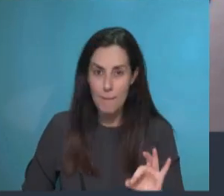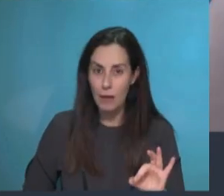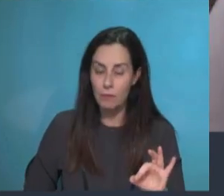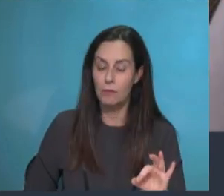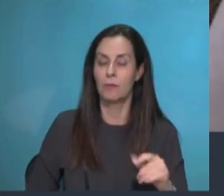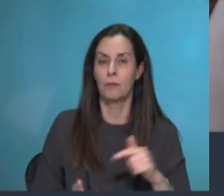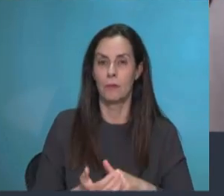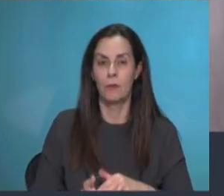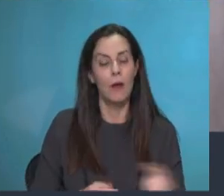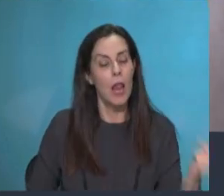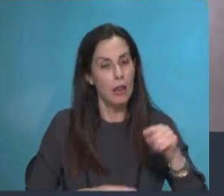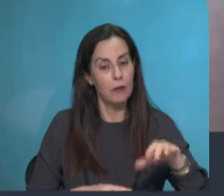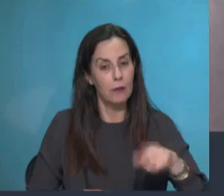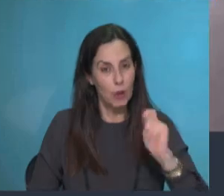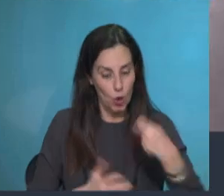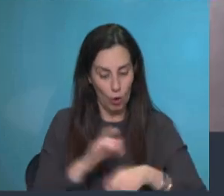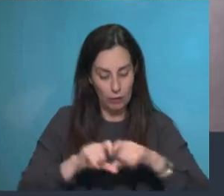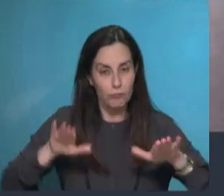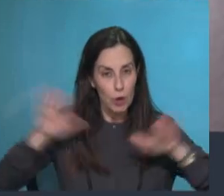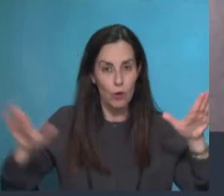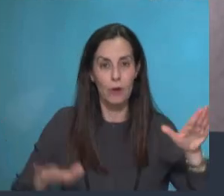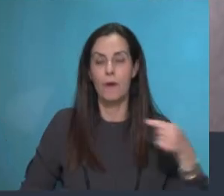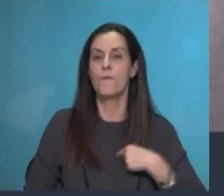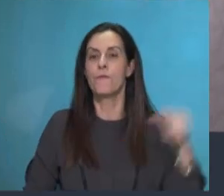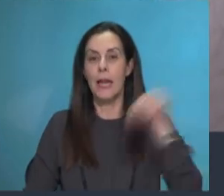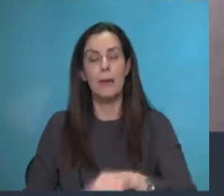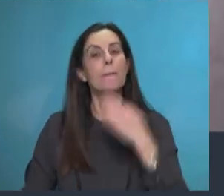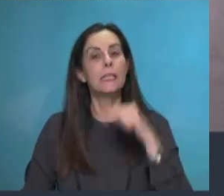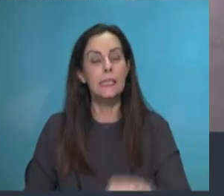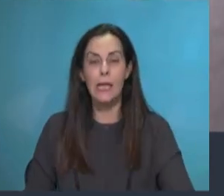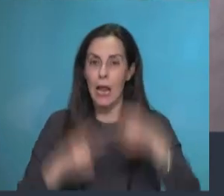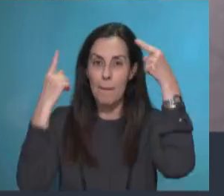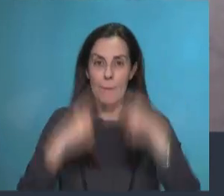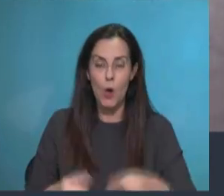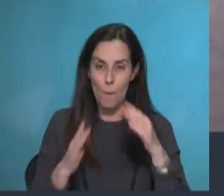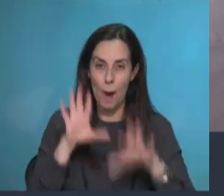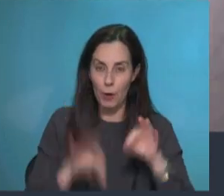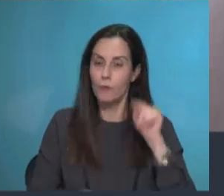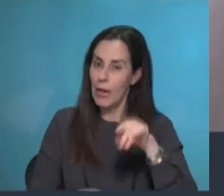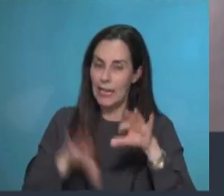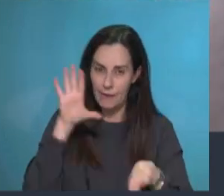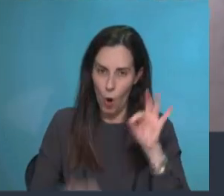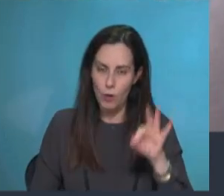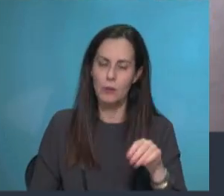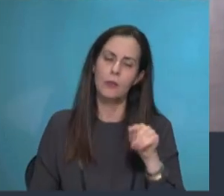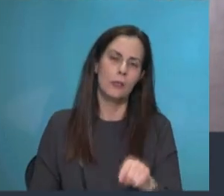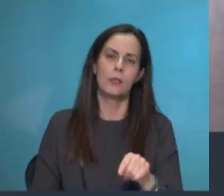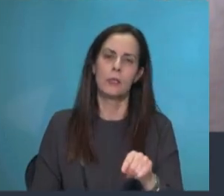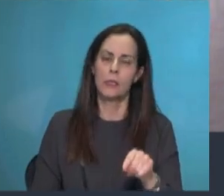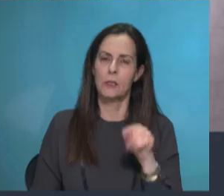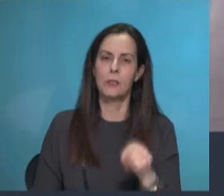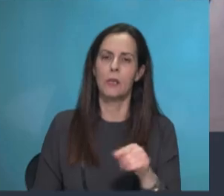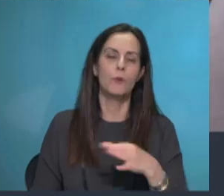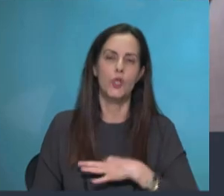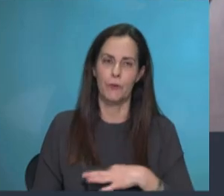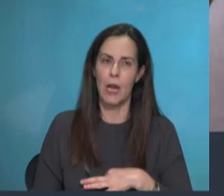של לעלות על מטוס ולדאוג שאני בארץ ביום הבחירות וללכת להצביע, זה